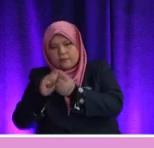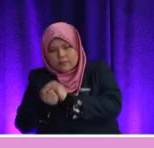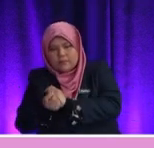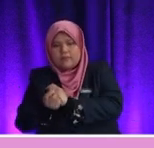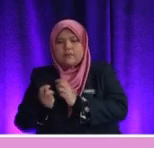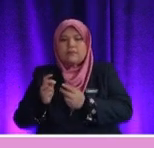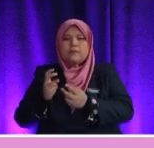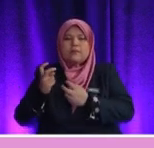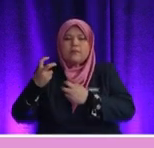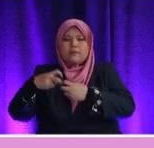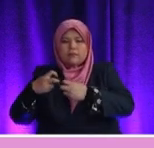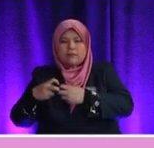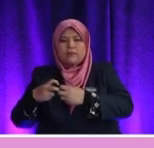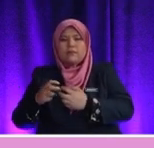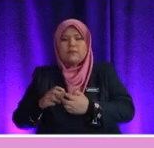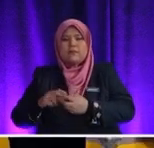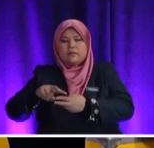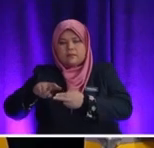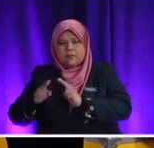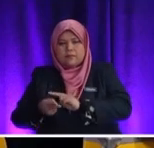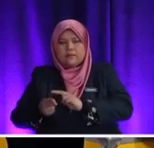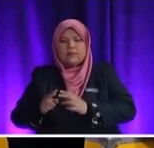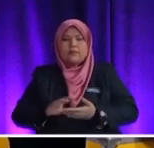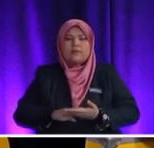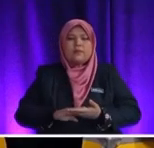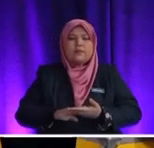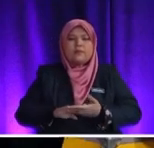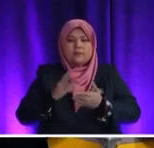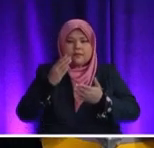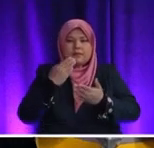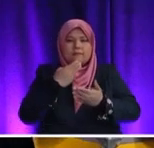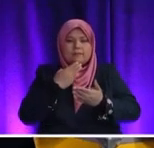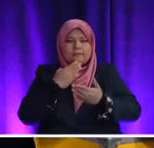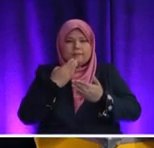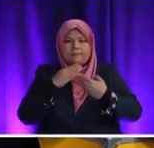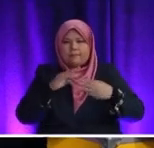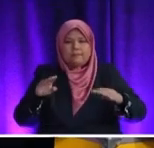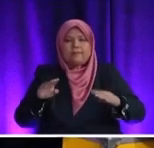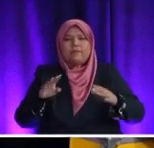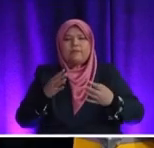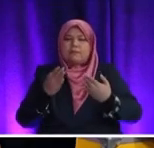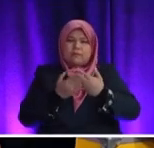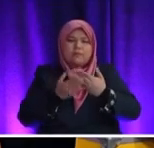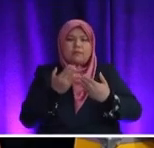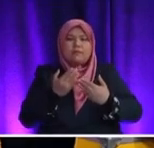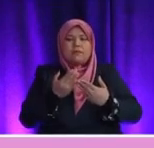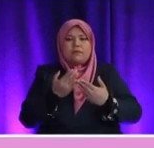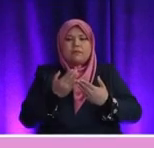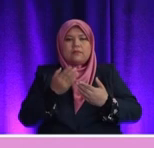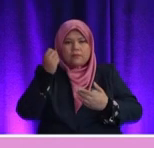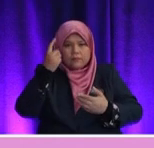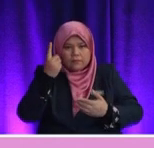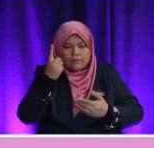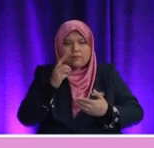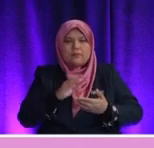menghasilkan arus listrik lemah semudah ya yuk sen electrolytic memerlukan arus